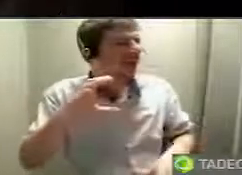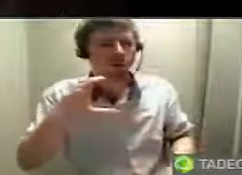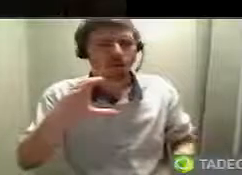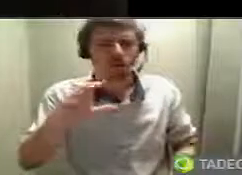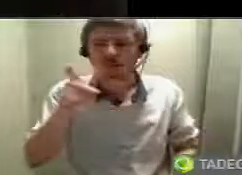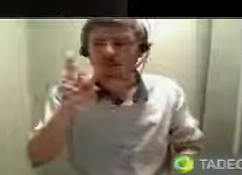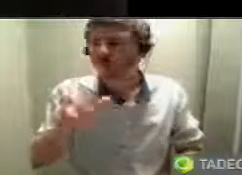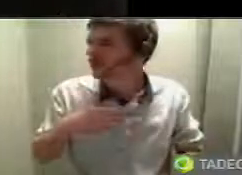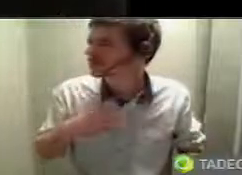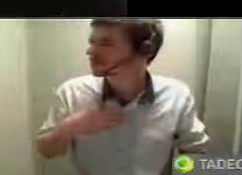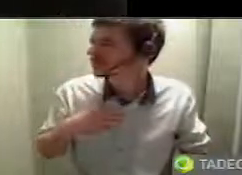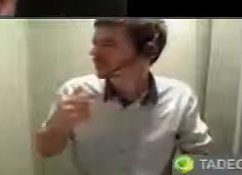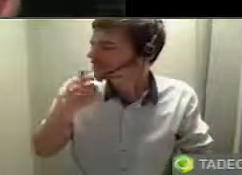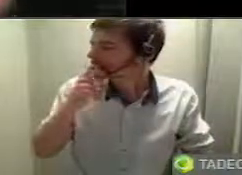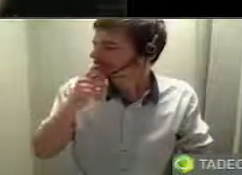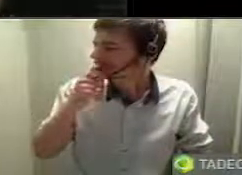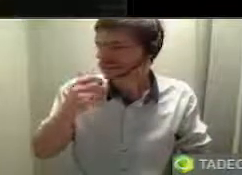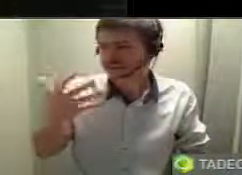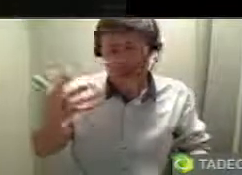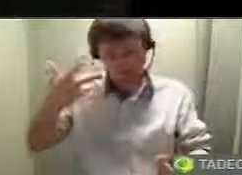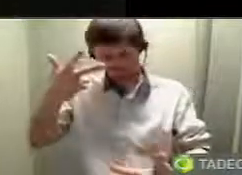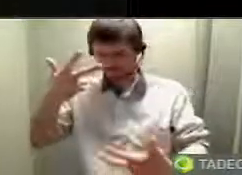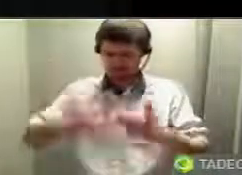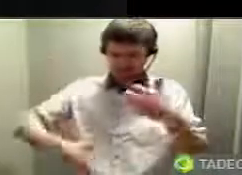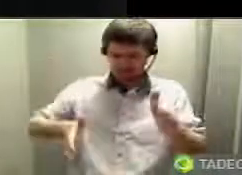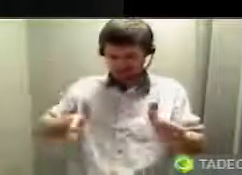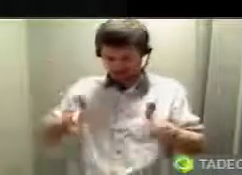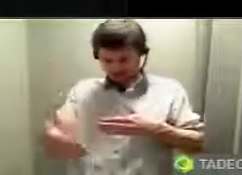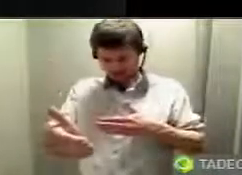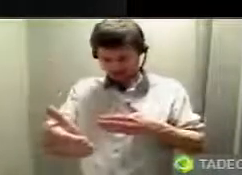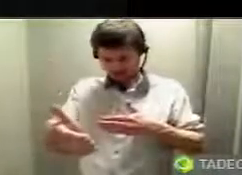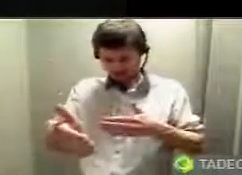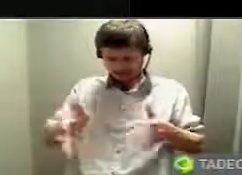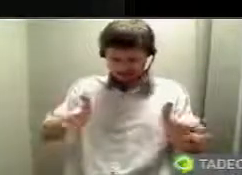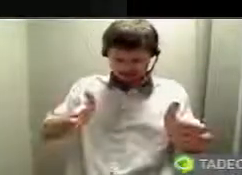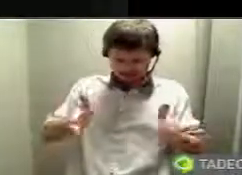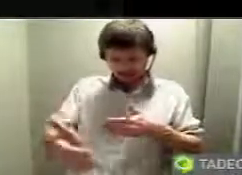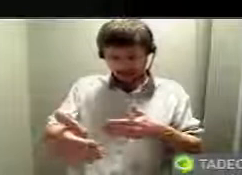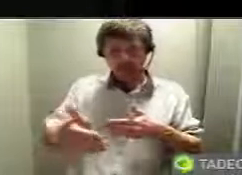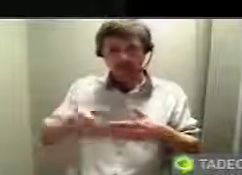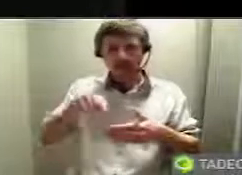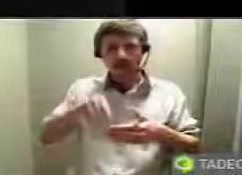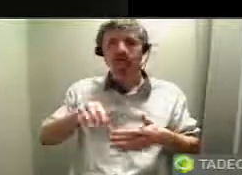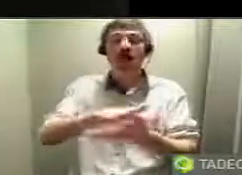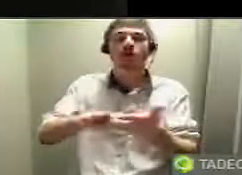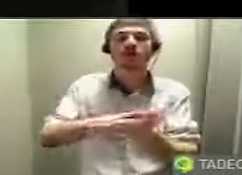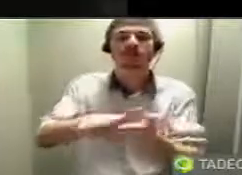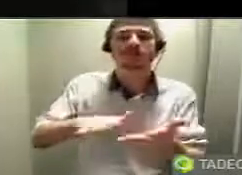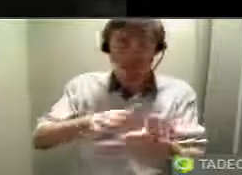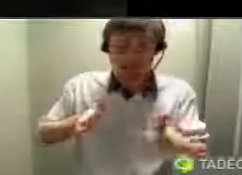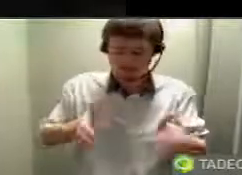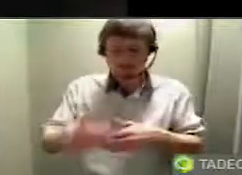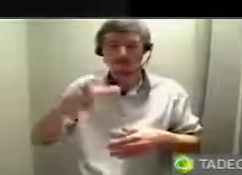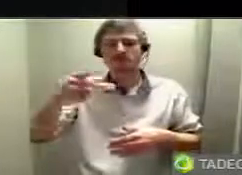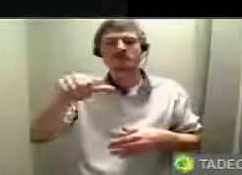C'est des pierres carrées comme ça, mais ils étaient avec l'âge... des pavés, exactement, des pavés, mais même